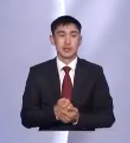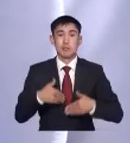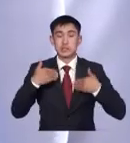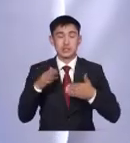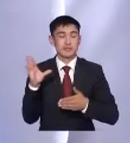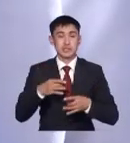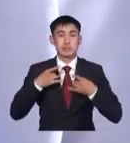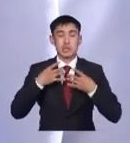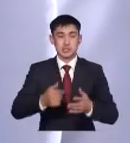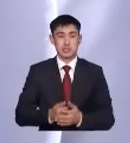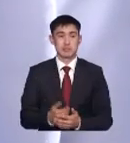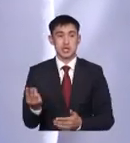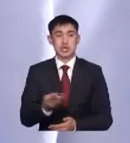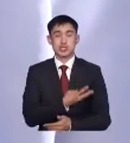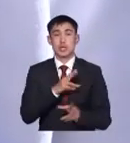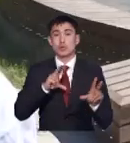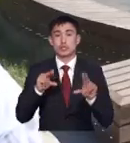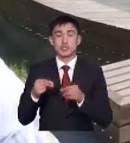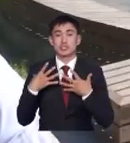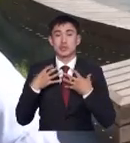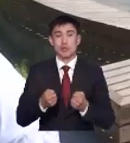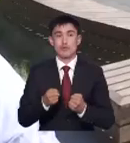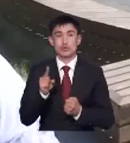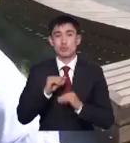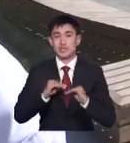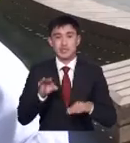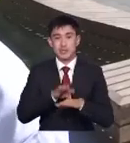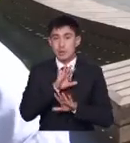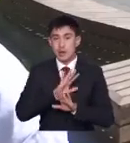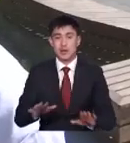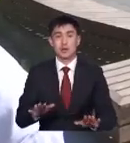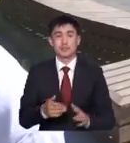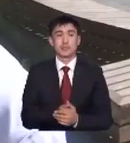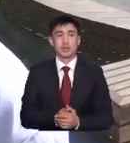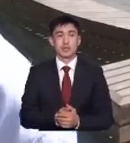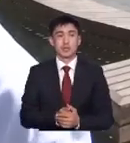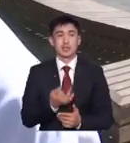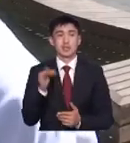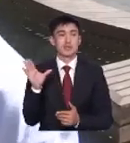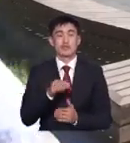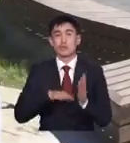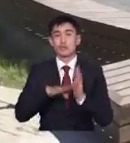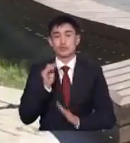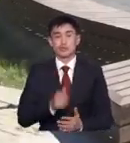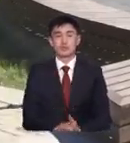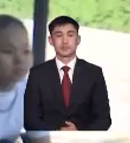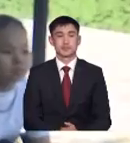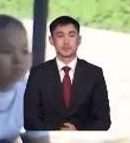Поздравляю всех с праздником, желаю счастья, здоровья, чтобы дети не болели и всего наилучшего.